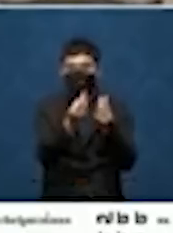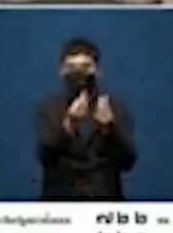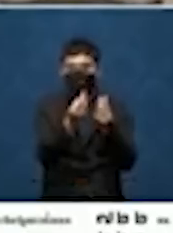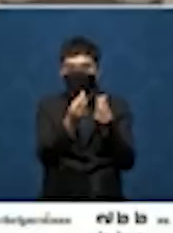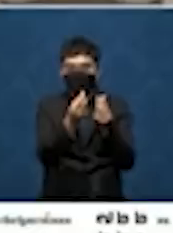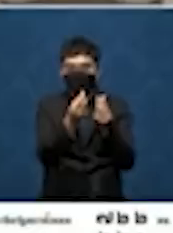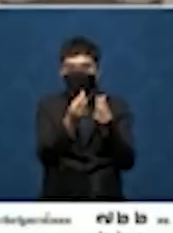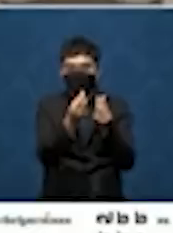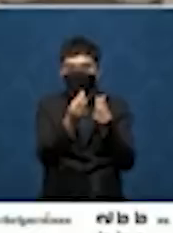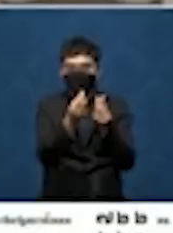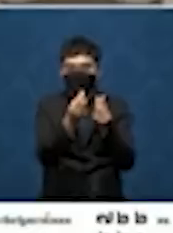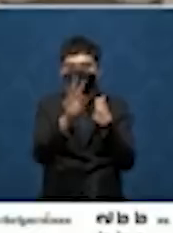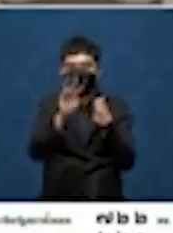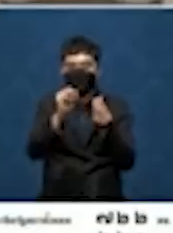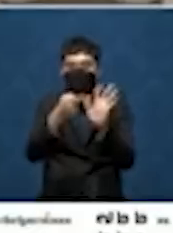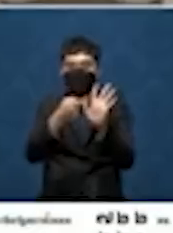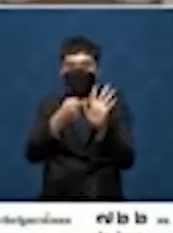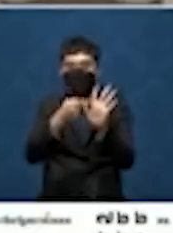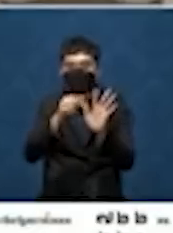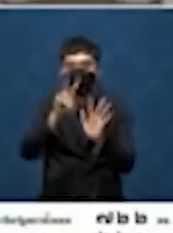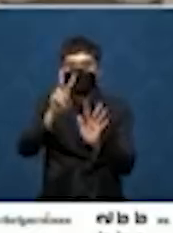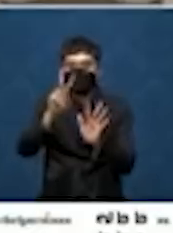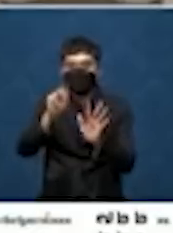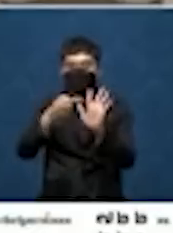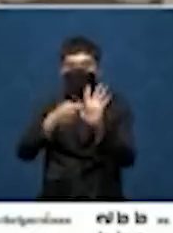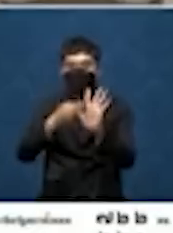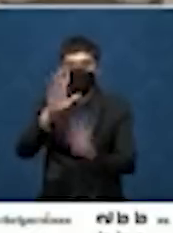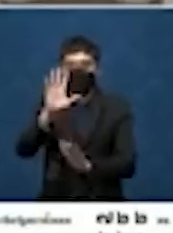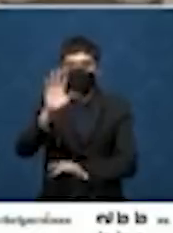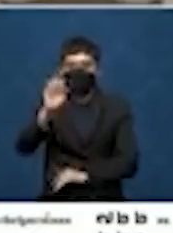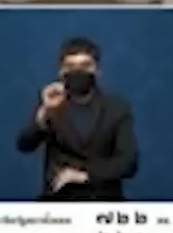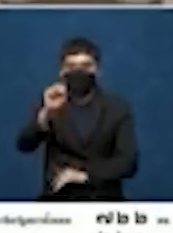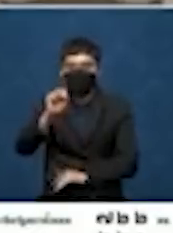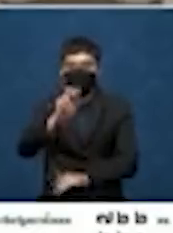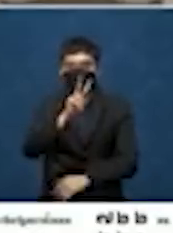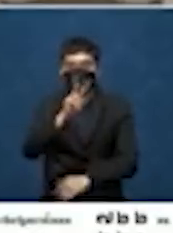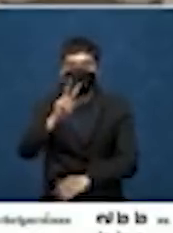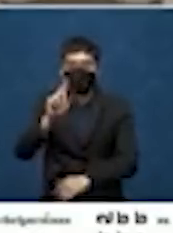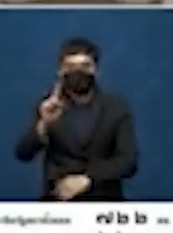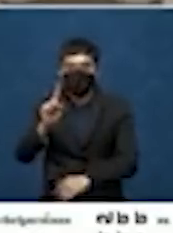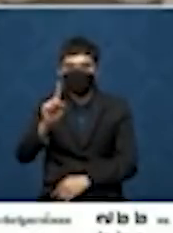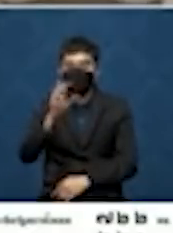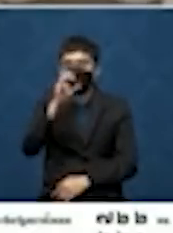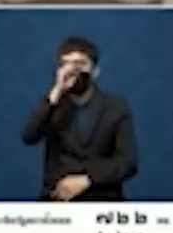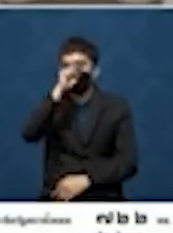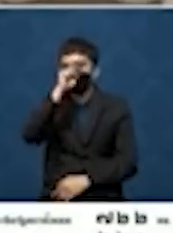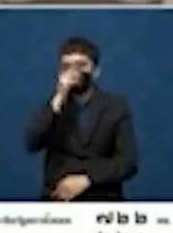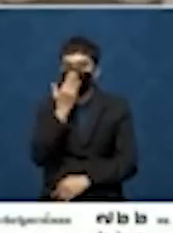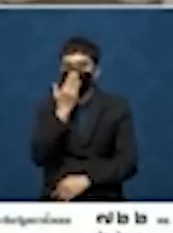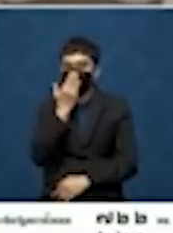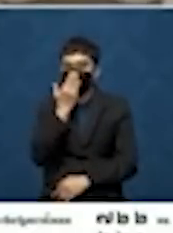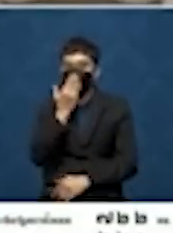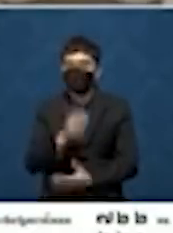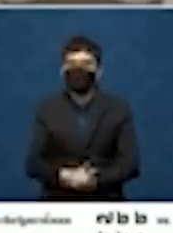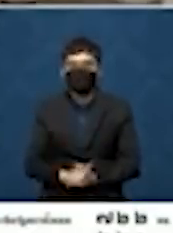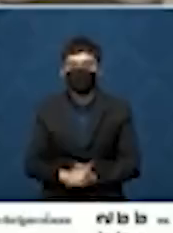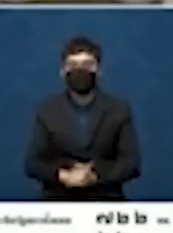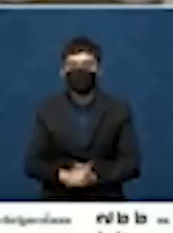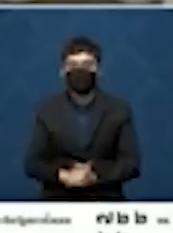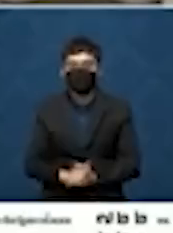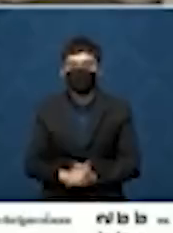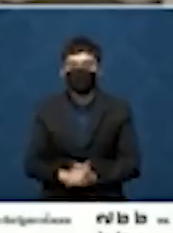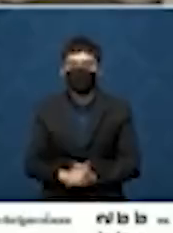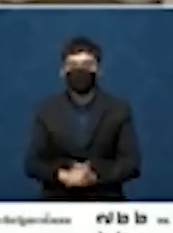ส่งคลิปมาให้สื่อคงจำกันได้ที่ใส่แจ็คเก็ตนะแล้วก็พูด ประมาณสักสองนาทีปฏิเ